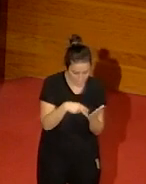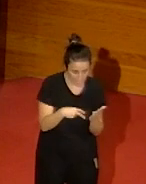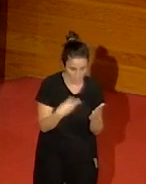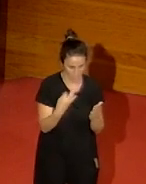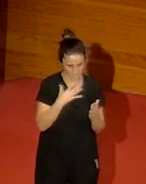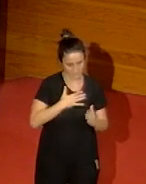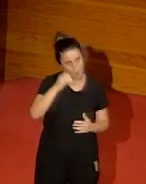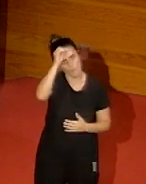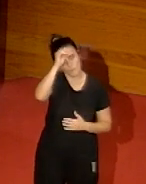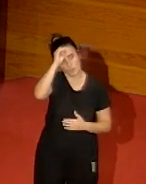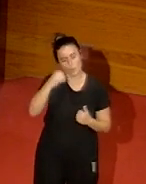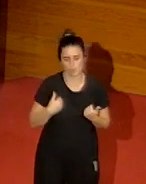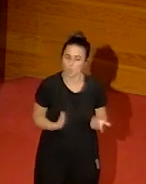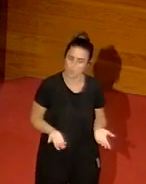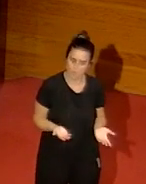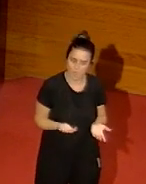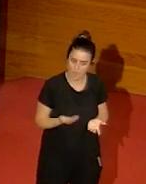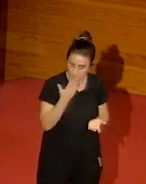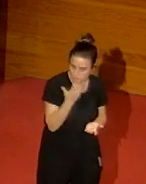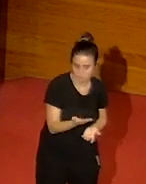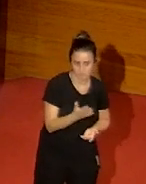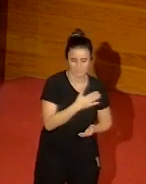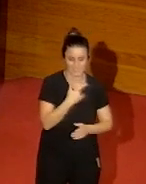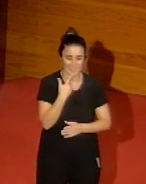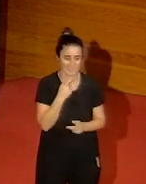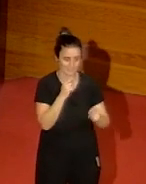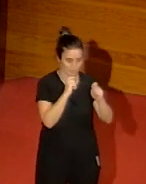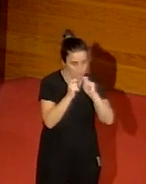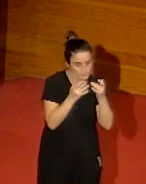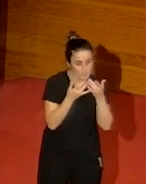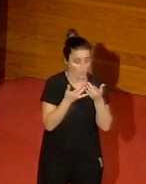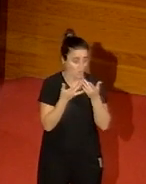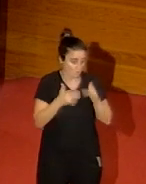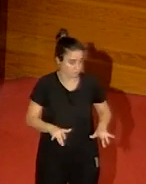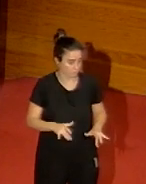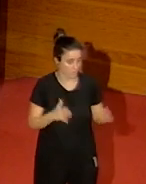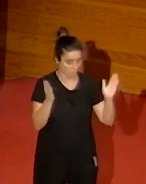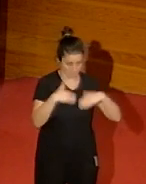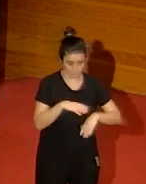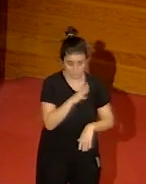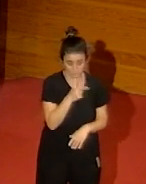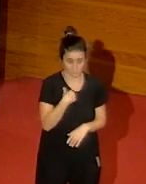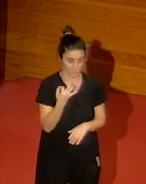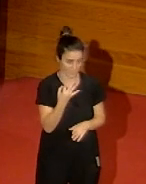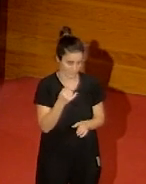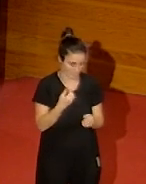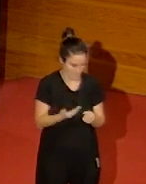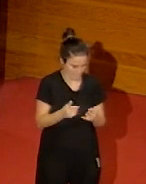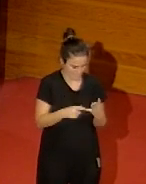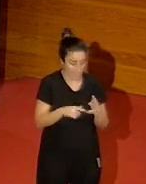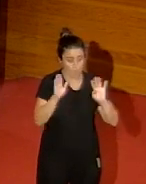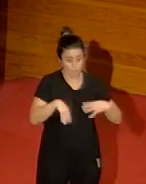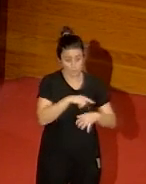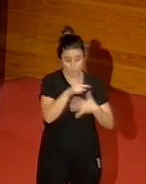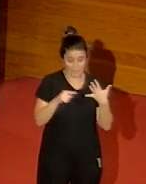iritzia ere zein den, ez, kazetaritza objektiboa ez existitzen, ez, eta hori ere importantea da, eta influenzerren kasuan baita. Eta gero, azken kazetari mota